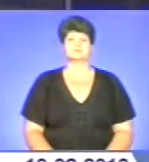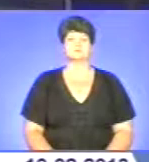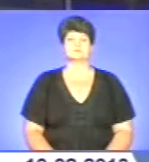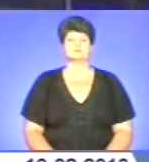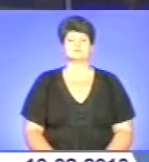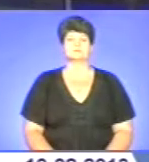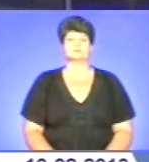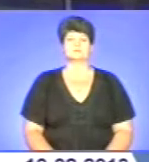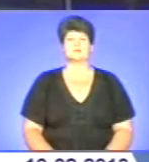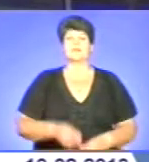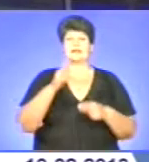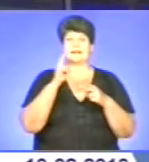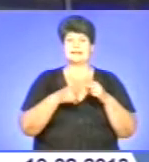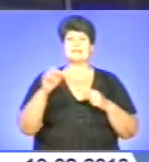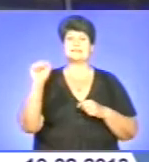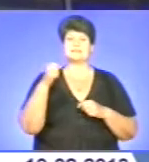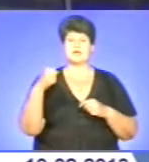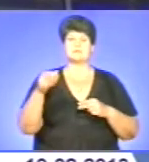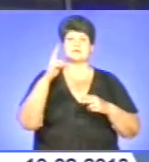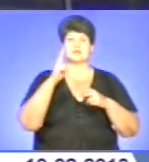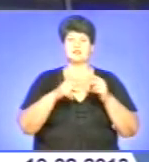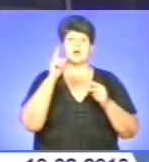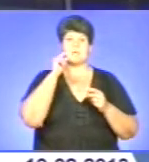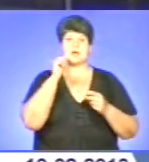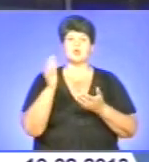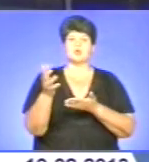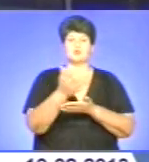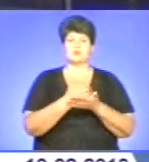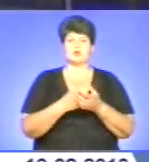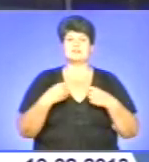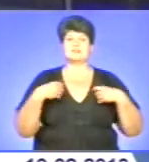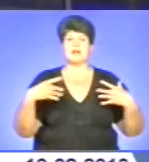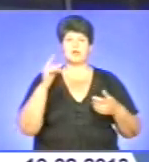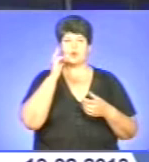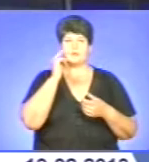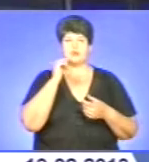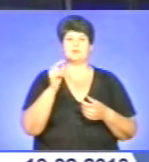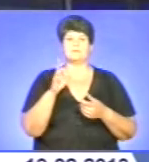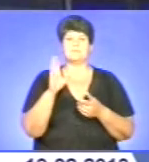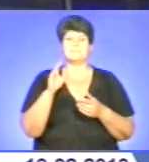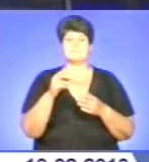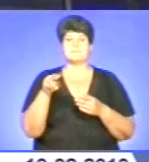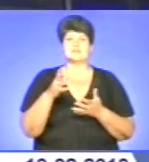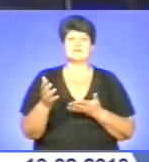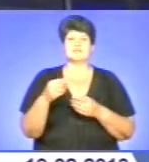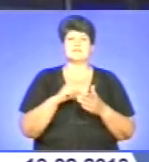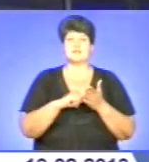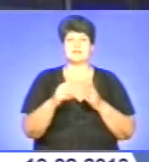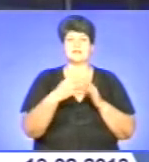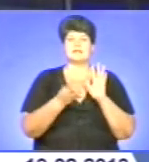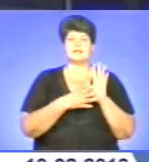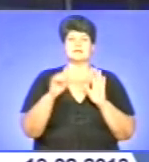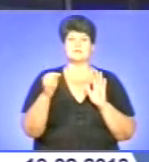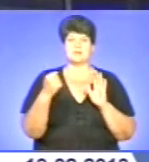роботу кінець серпня завершення медозбору свято меду пасічники відзначає 19 серпня минулими